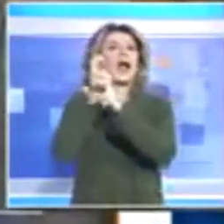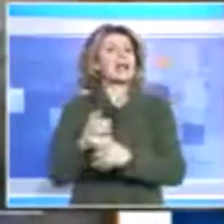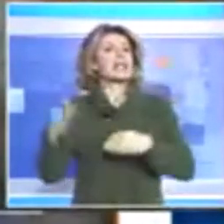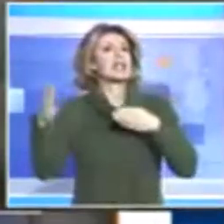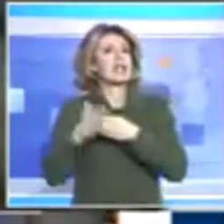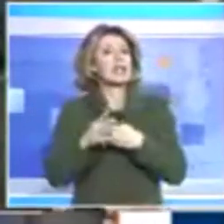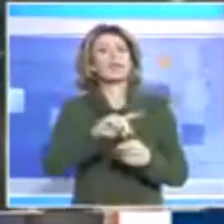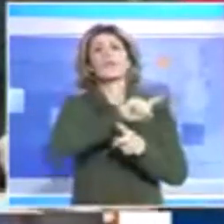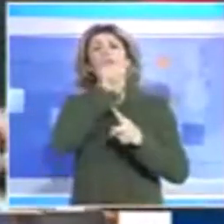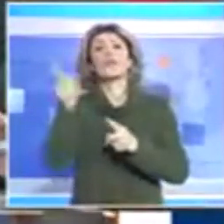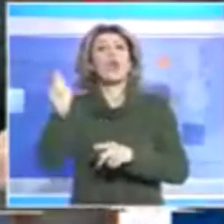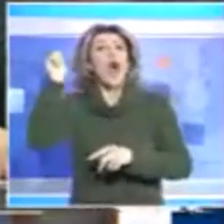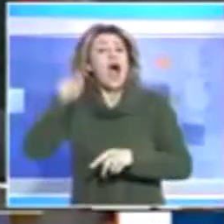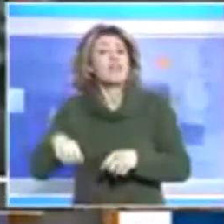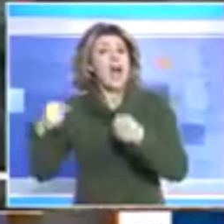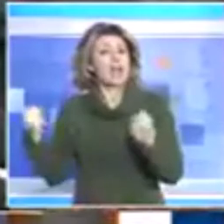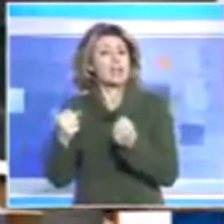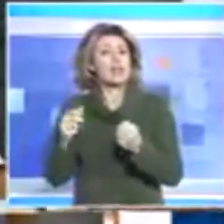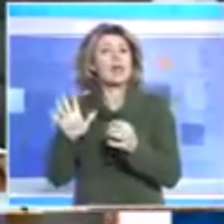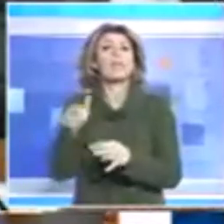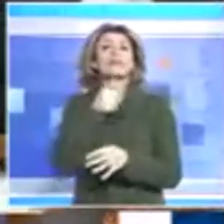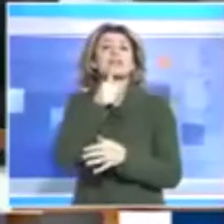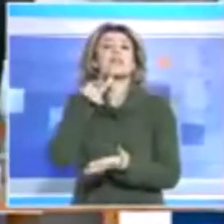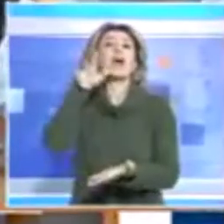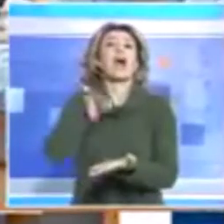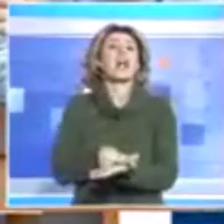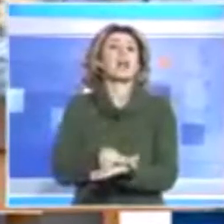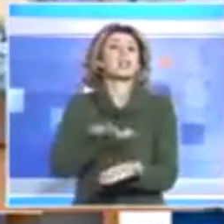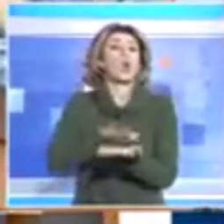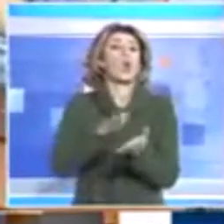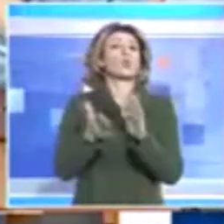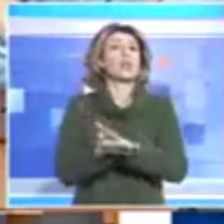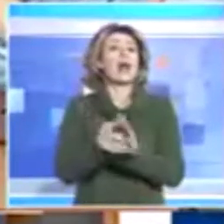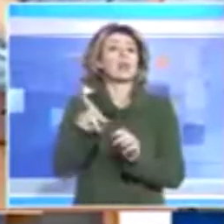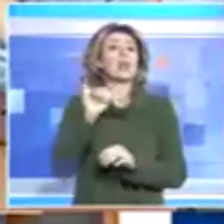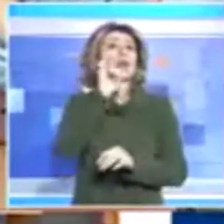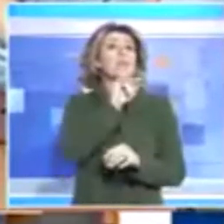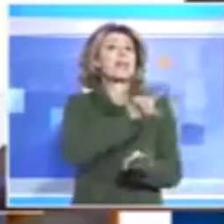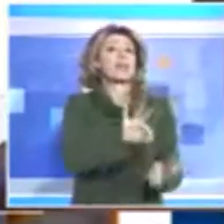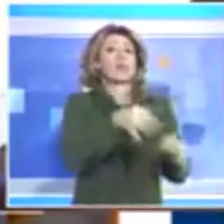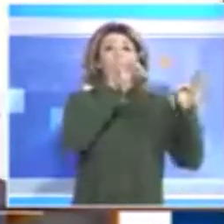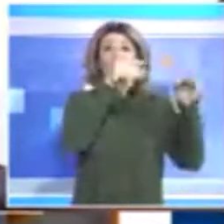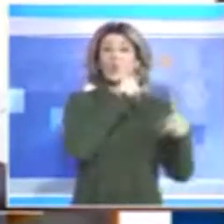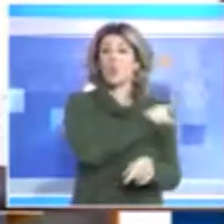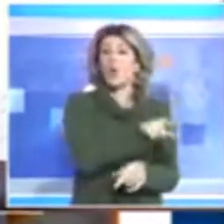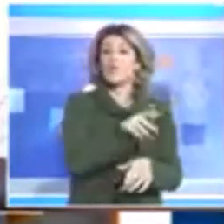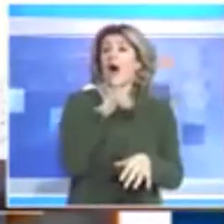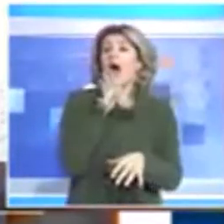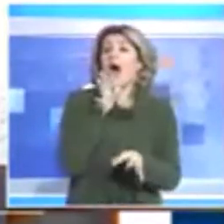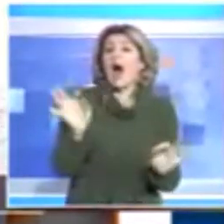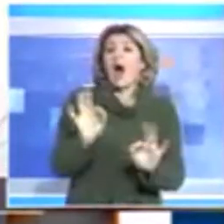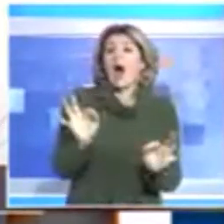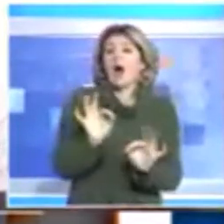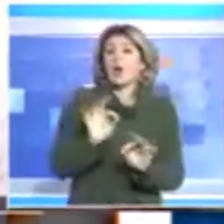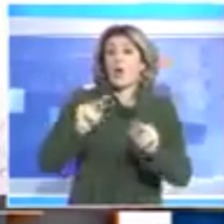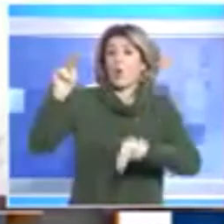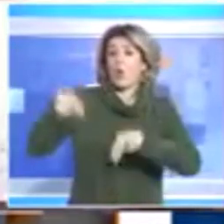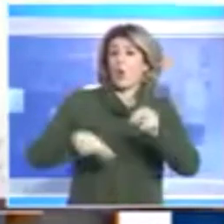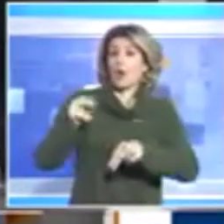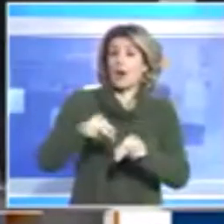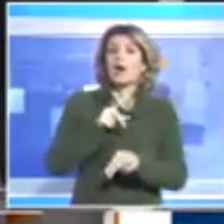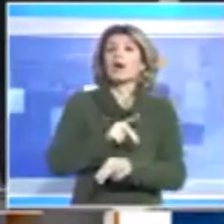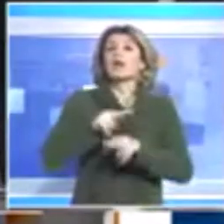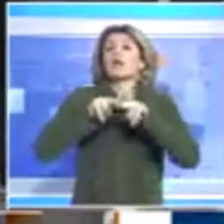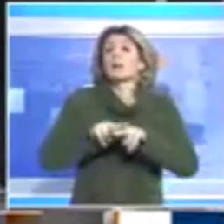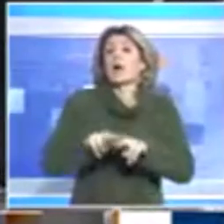ma è necessario una garanzia contrattuale da parte del nuovo soggetto imprenditoriale che ancora non è stata siglata resta la speranza